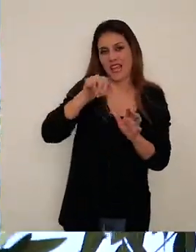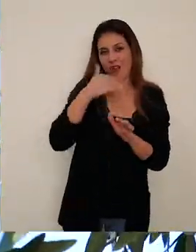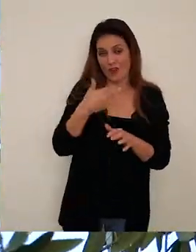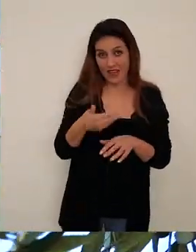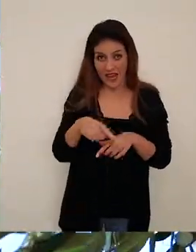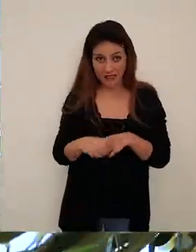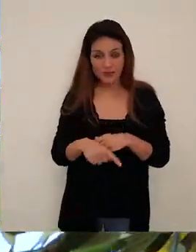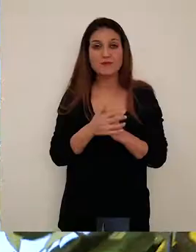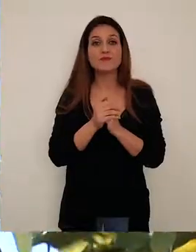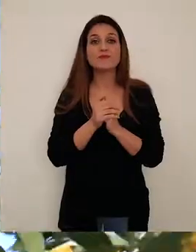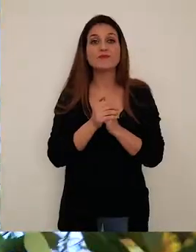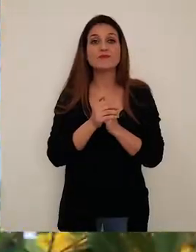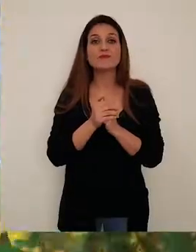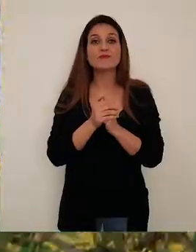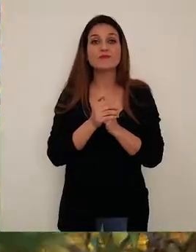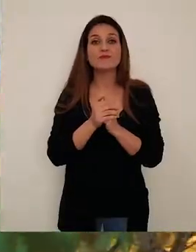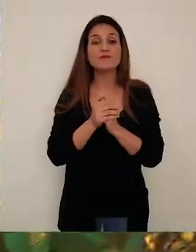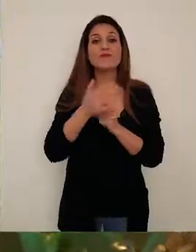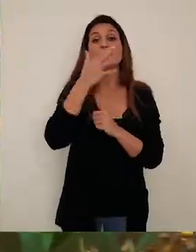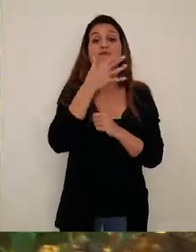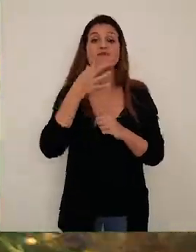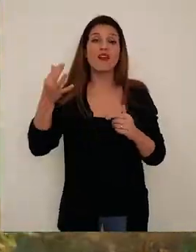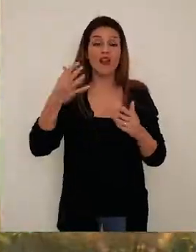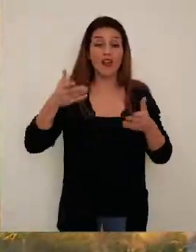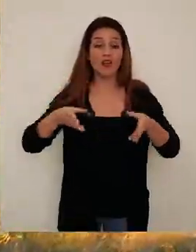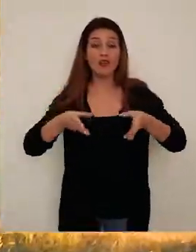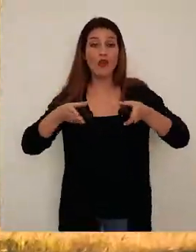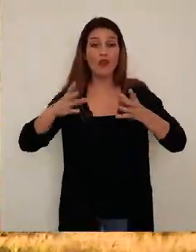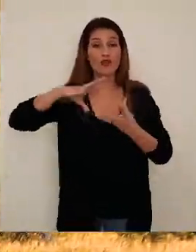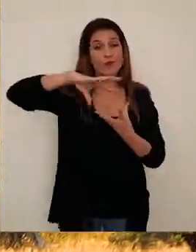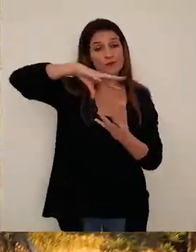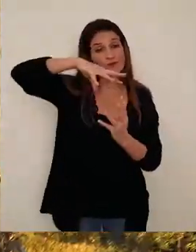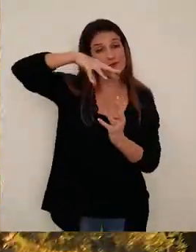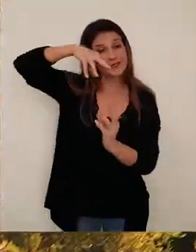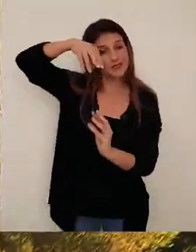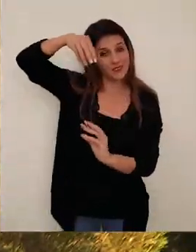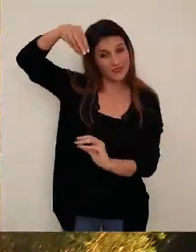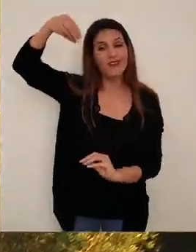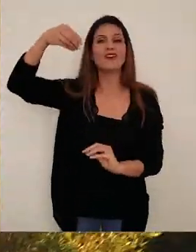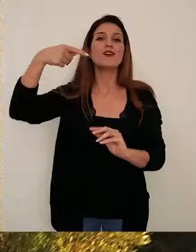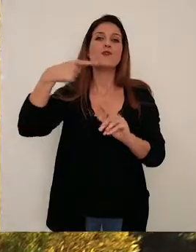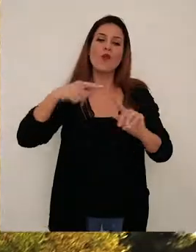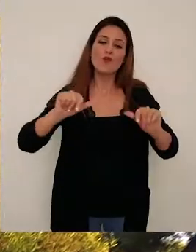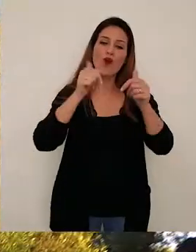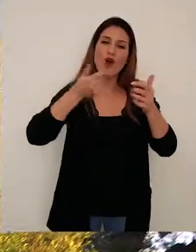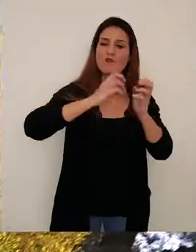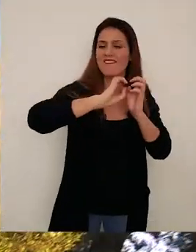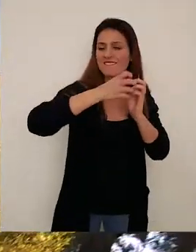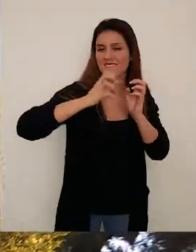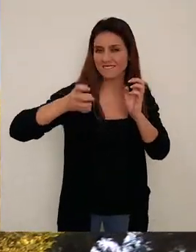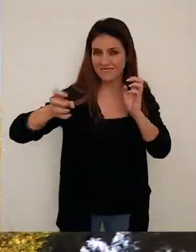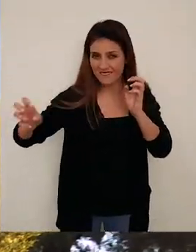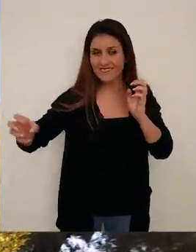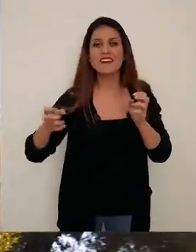La bellezza mozzafiato delle inconsuete e mistiche forme dei tronchi, attorcigliati su se stessi, dalle forme più improponibili e